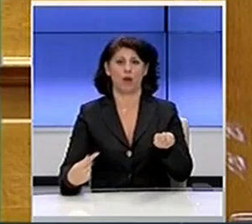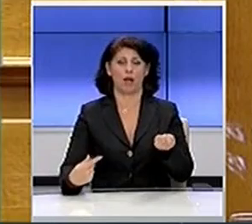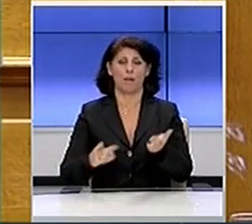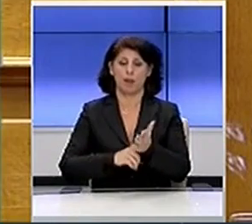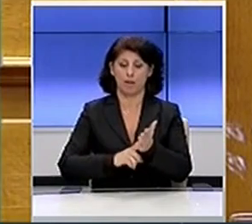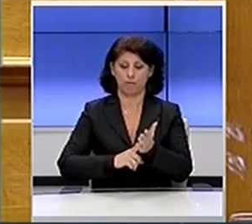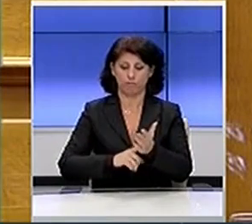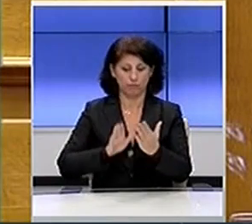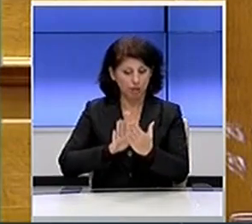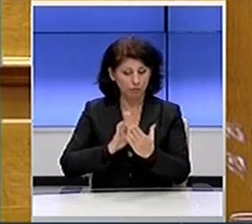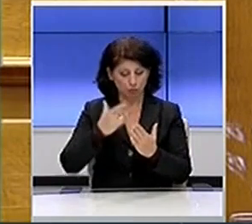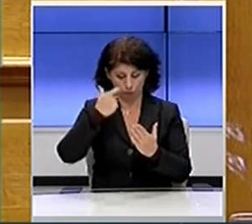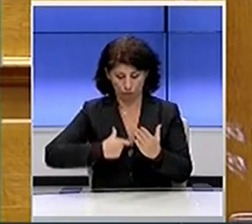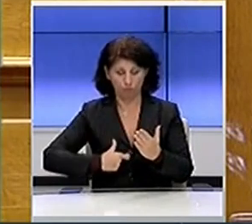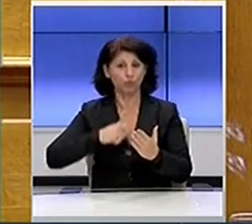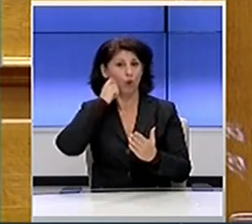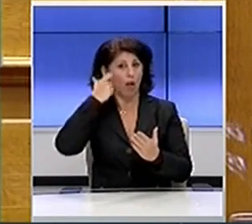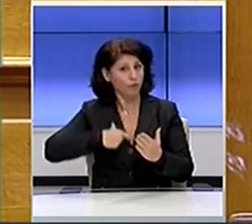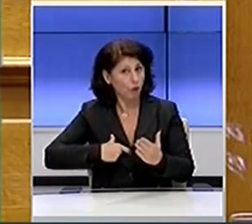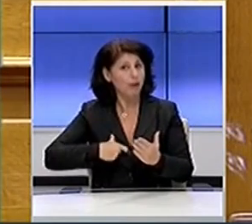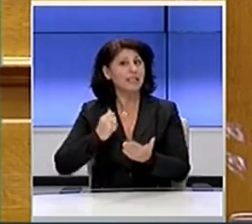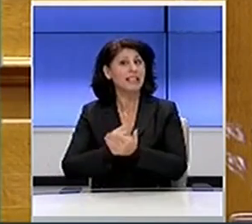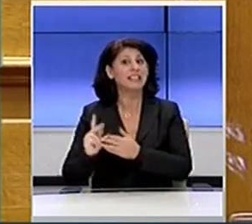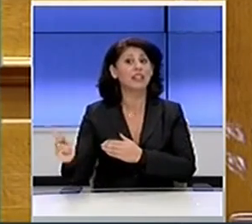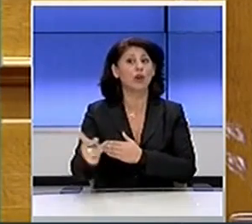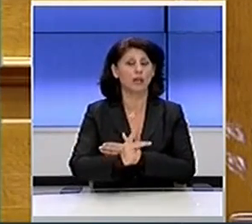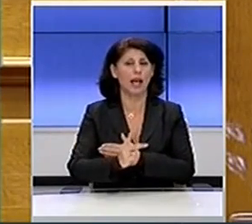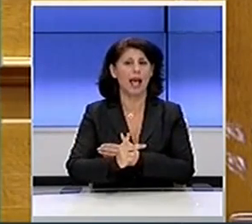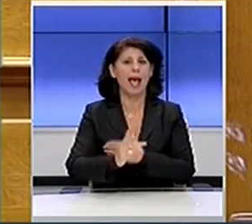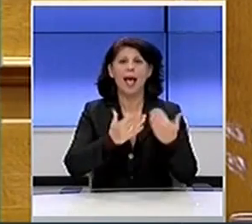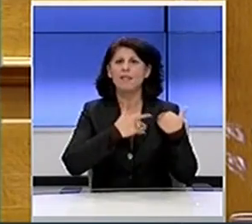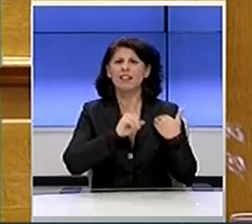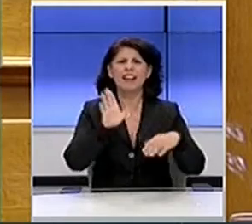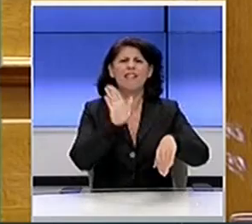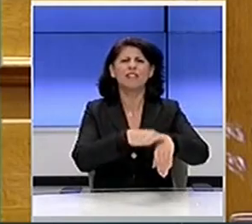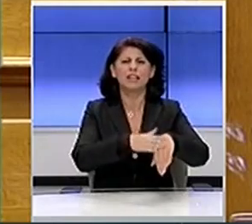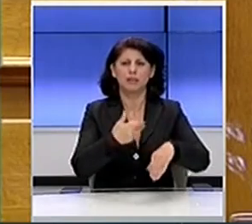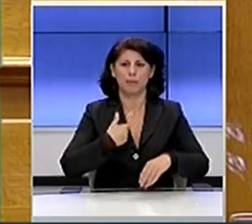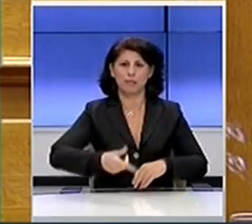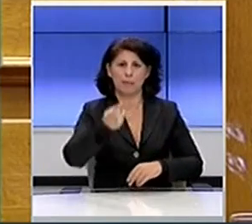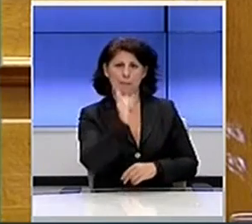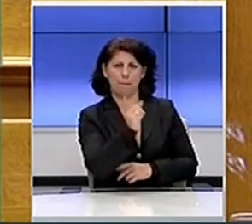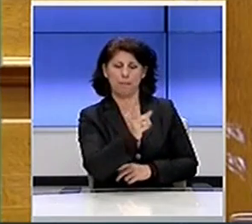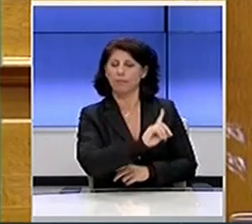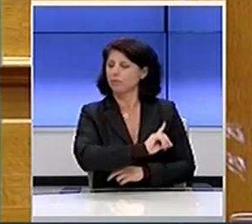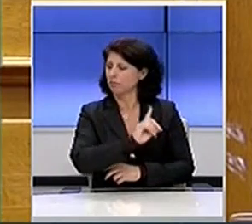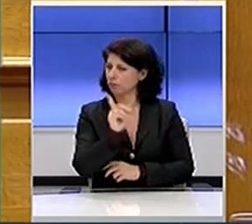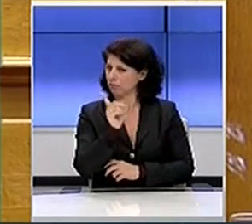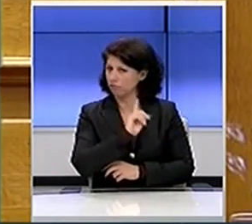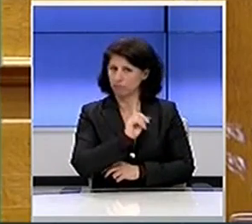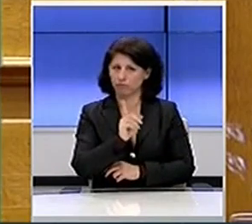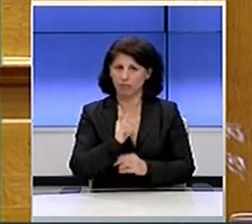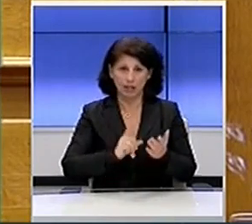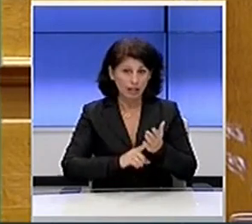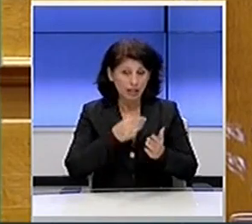μας, απέναντι στους συμπολίτες μας. Η ευθύνη δεν είναι φταίξιμο. Δεν κουνάμε το δάχτυλο σε κανέναν να του πούμε ότι